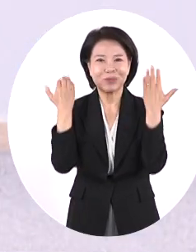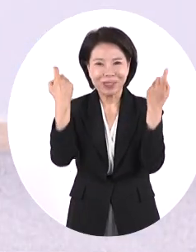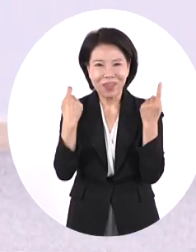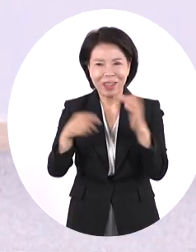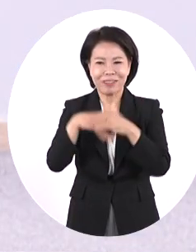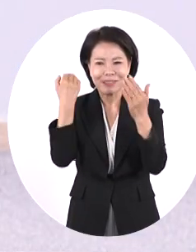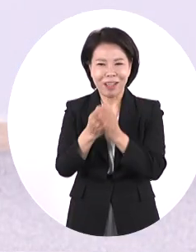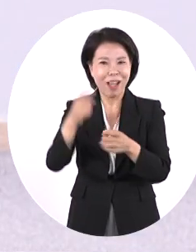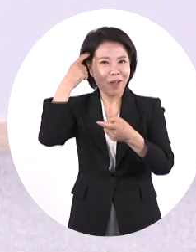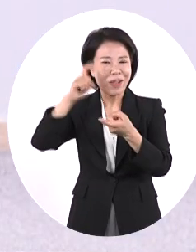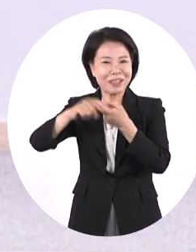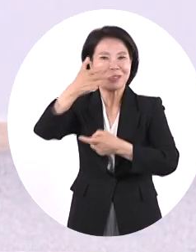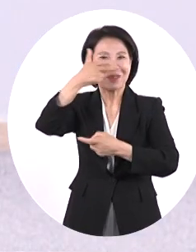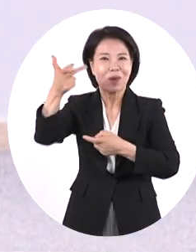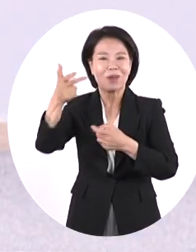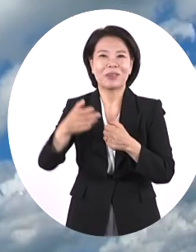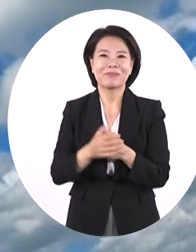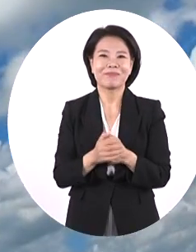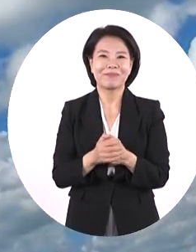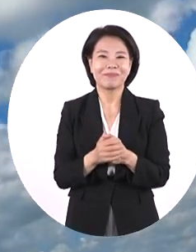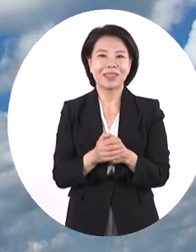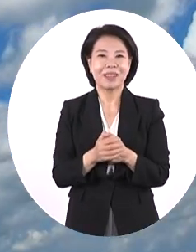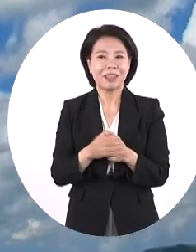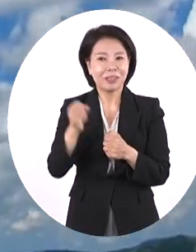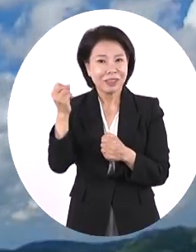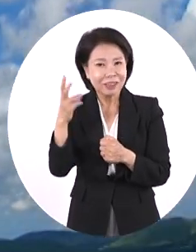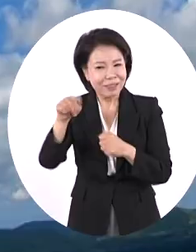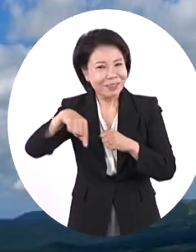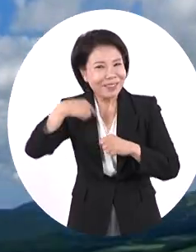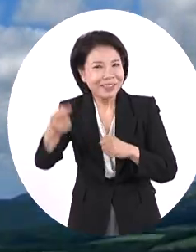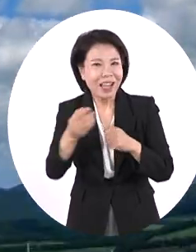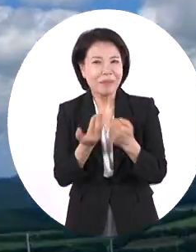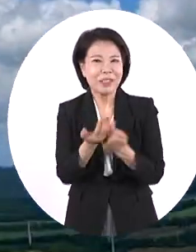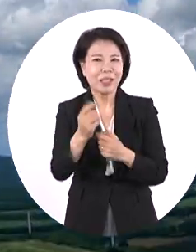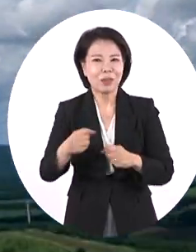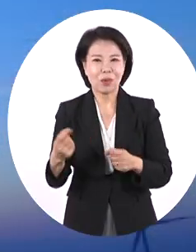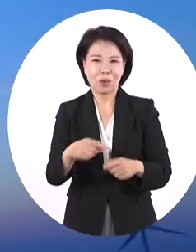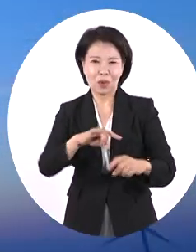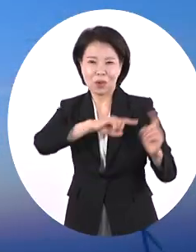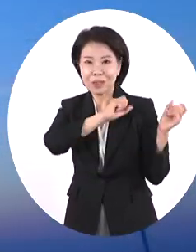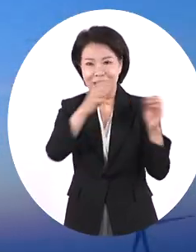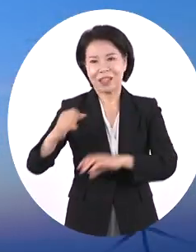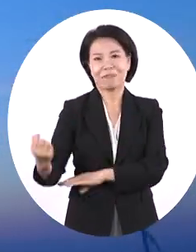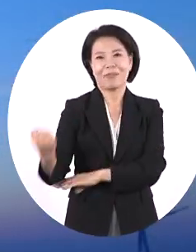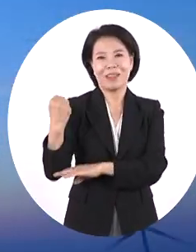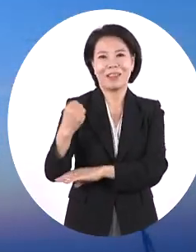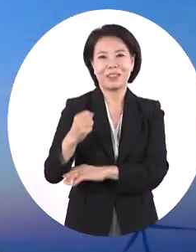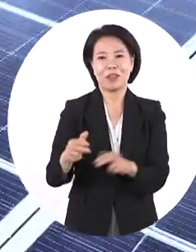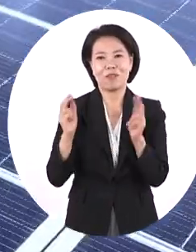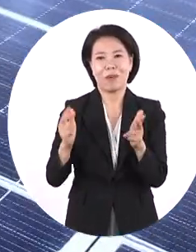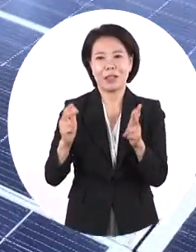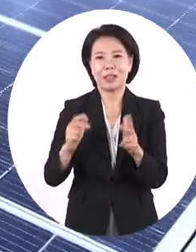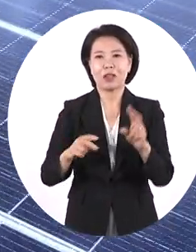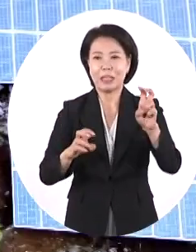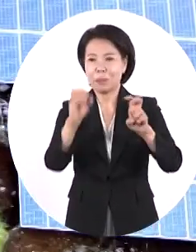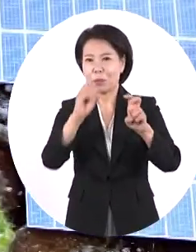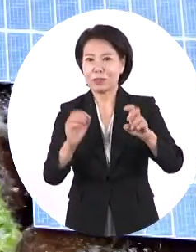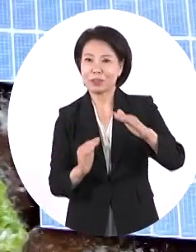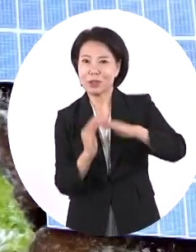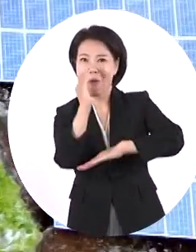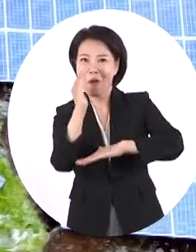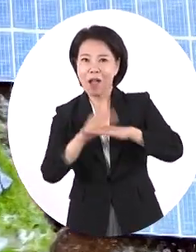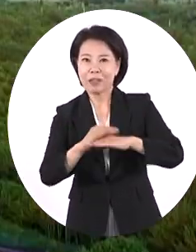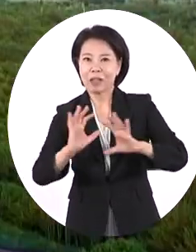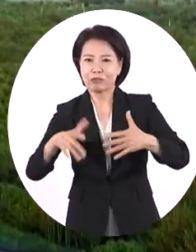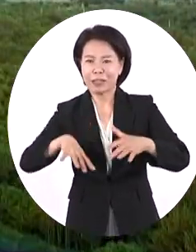확장 노력도 주목받고 있는데요. 또한 제주의 재생에너지 발전 비율은 20%를